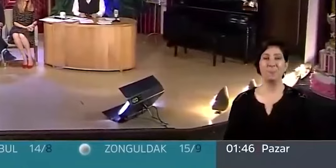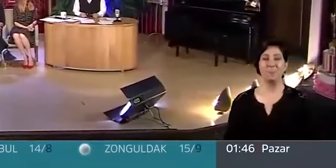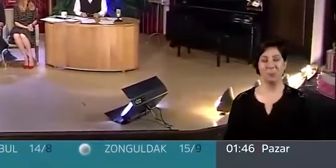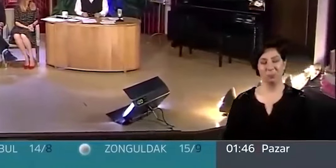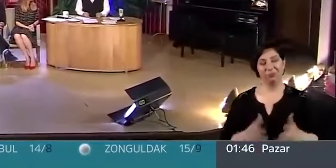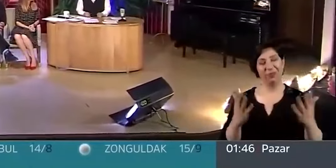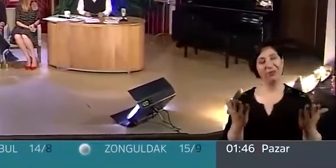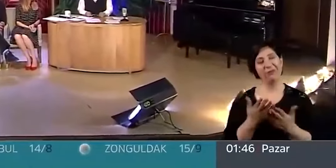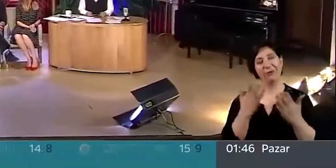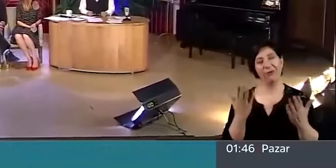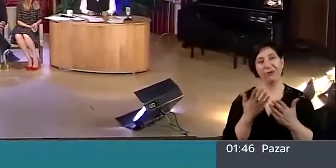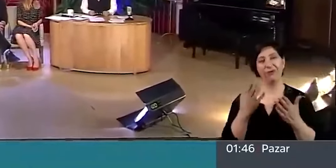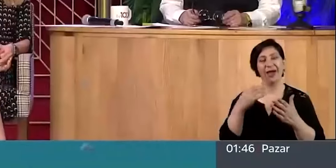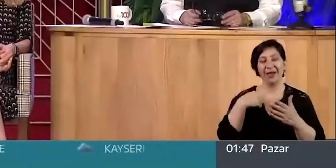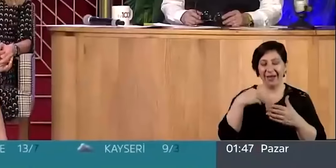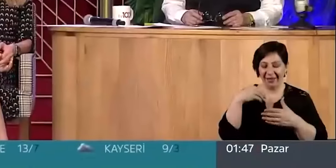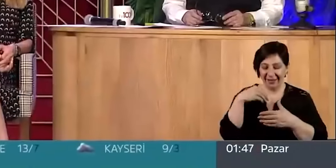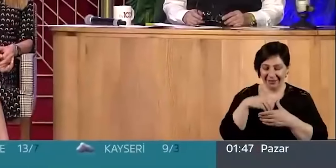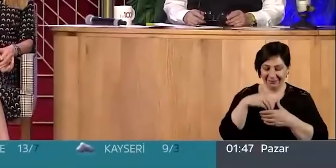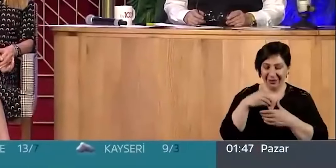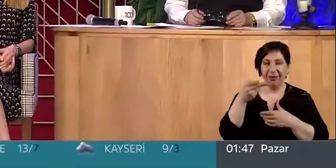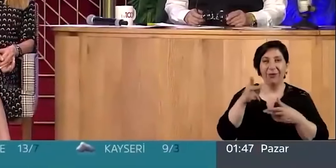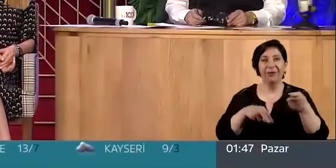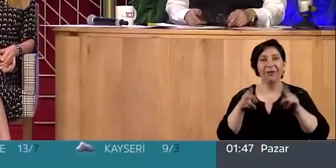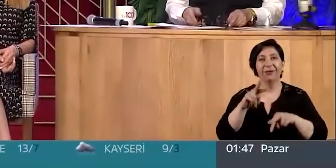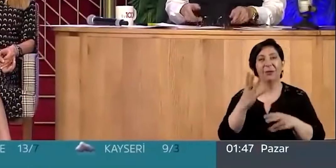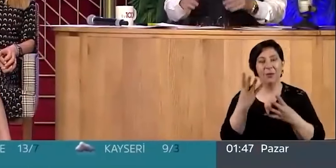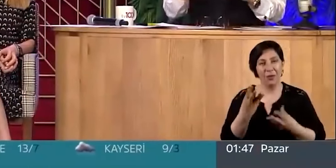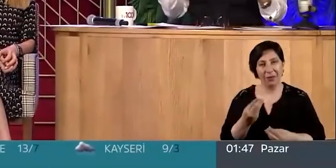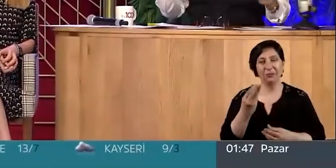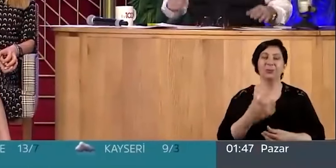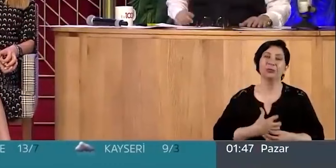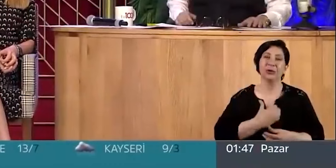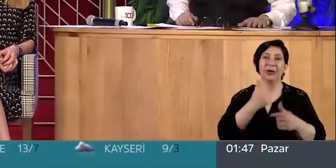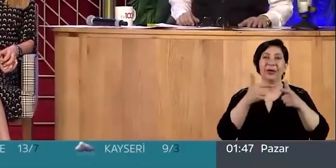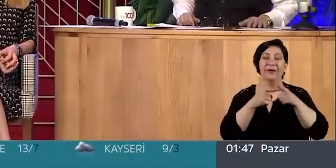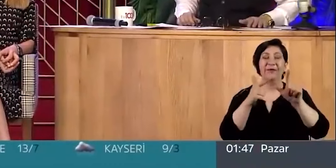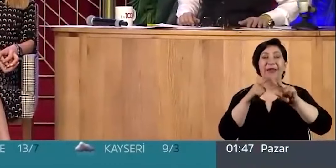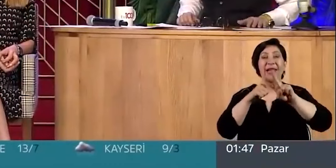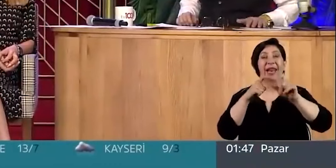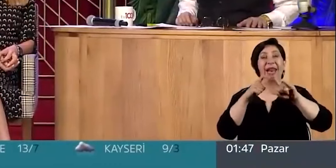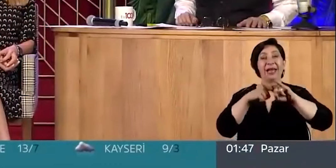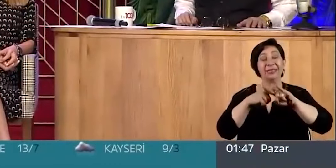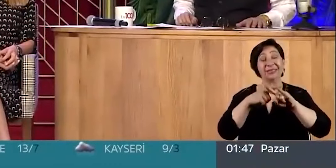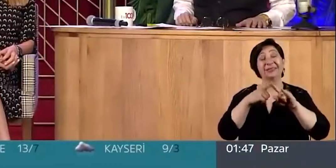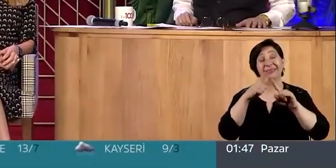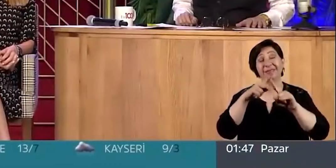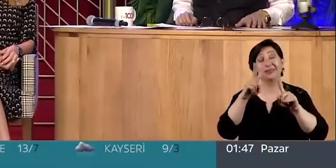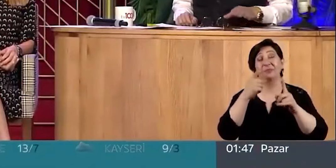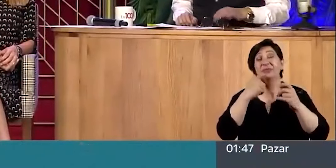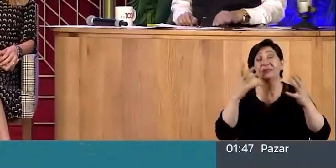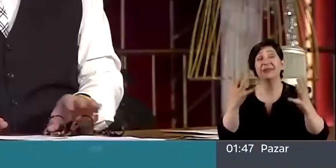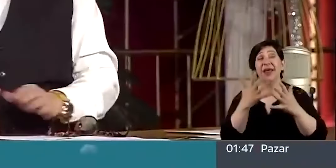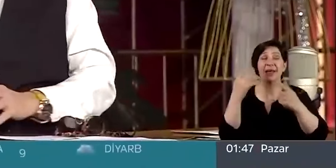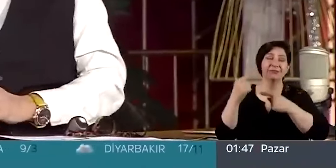Of of of of of tabii ki aramızdan ayrılanlar da oldu. Evet. Çok üzücü. Flash TV hakikaten bir devir kapandı